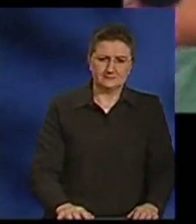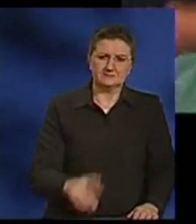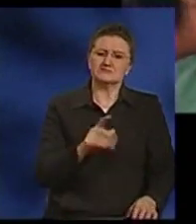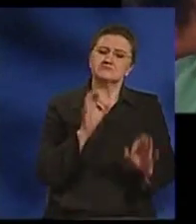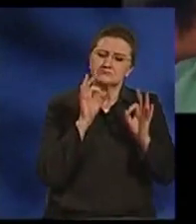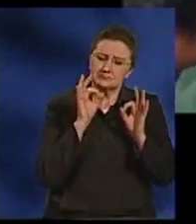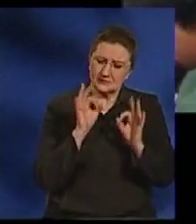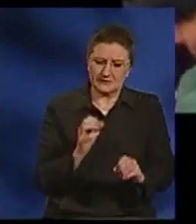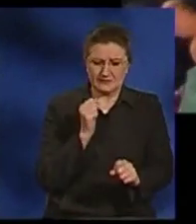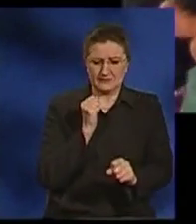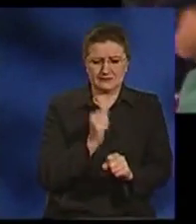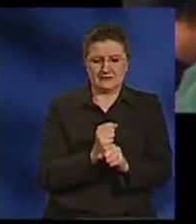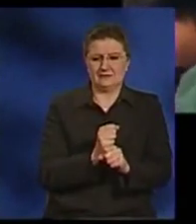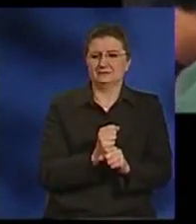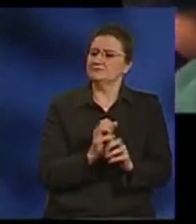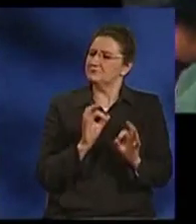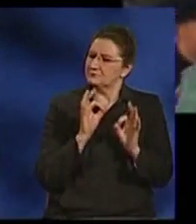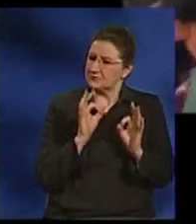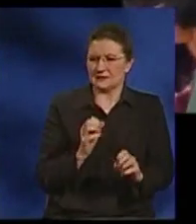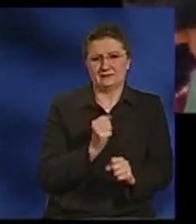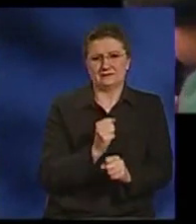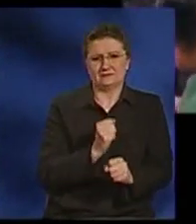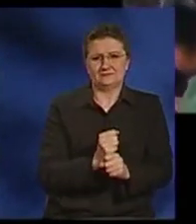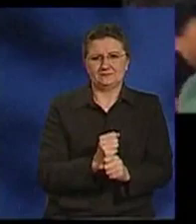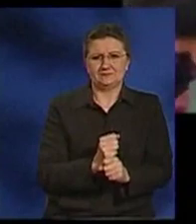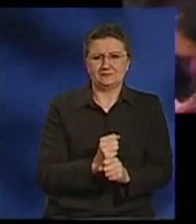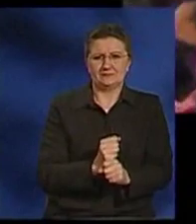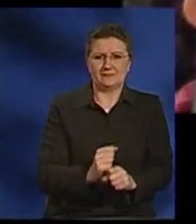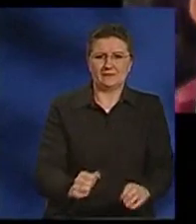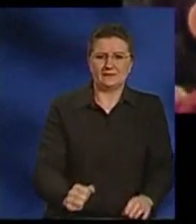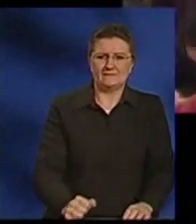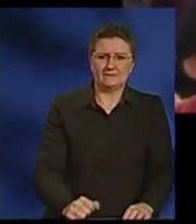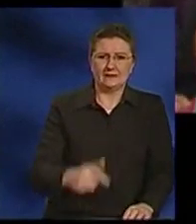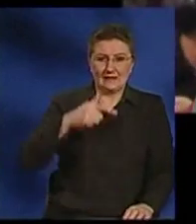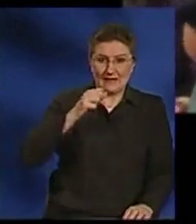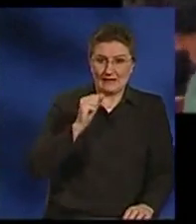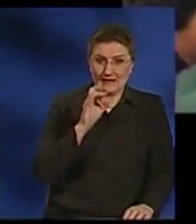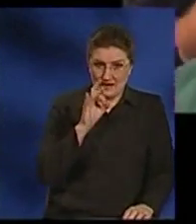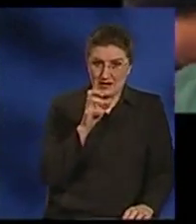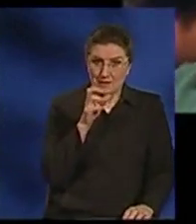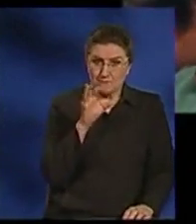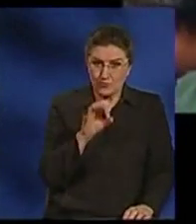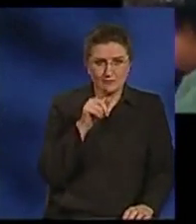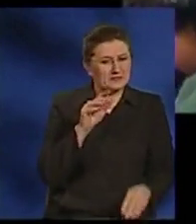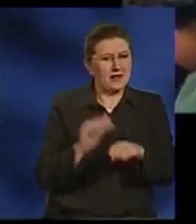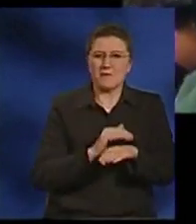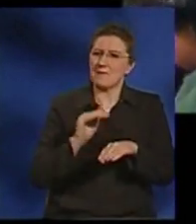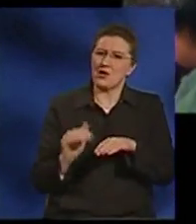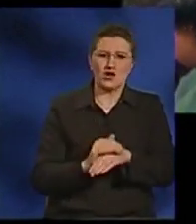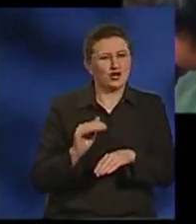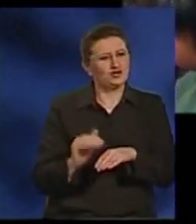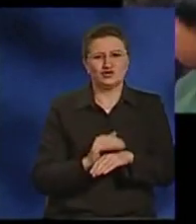правильный выбор, обитатель леса. Благодарю вас. Значит, тебя зовут Гарба? Верно. Ты молодчина,